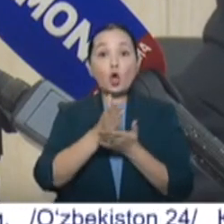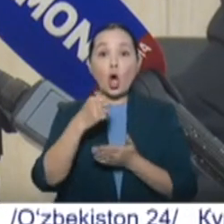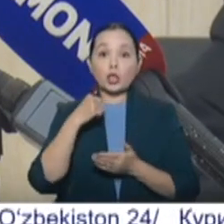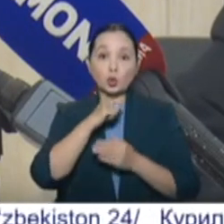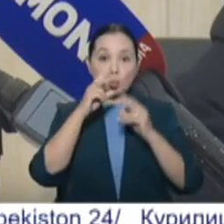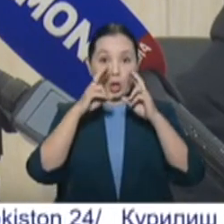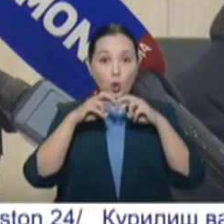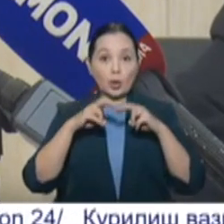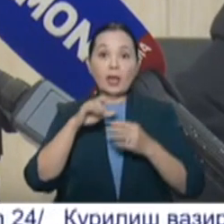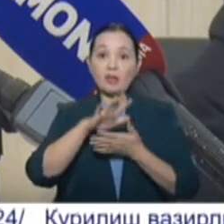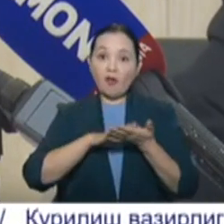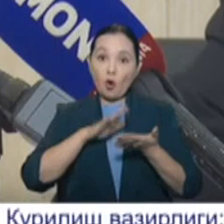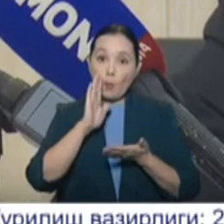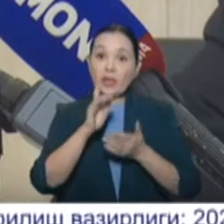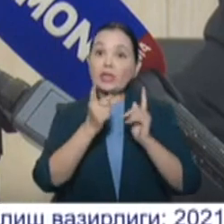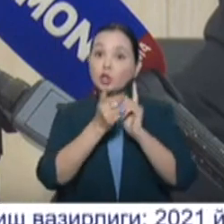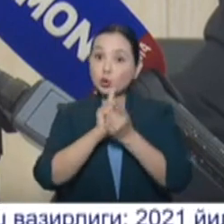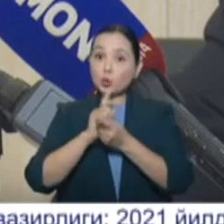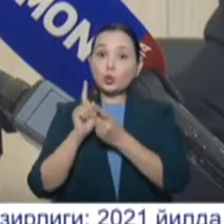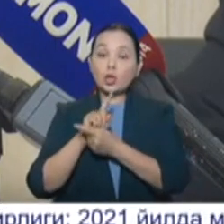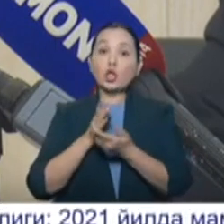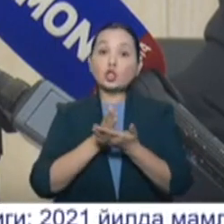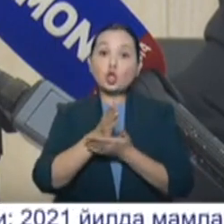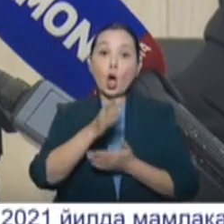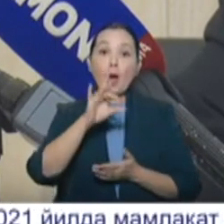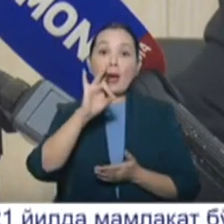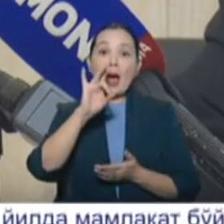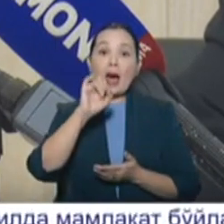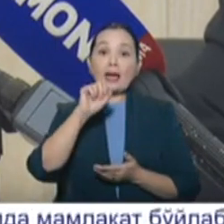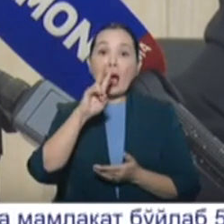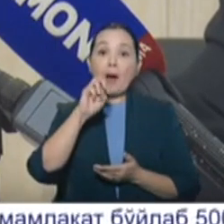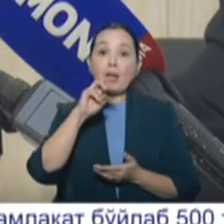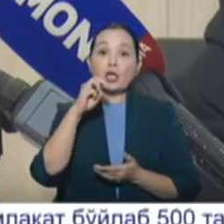chiqib islohotlarni davom ettirish va sohaga raqamlashtirish jarayonini